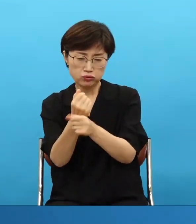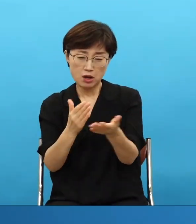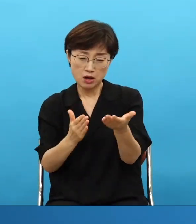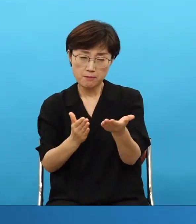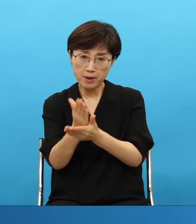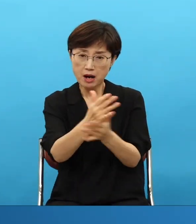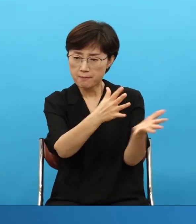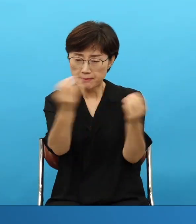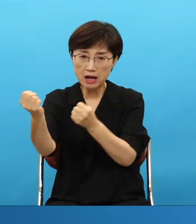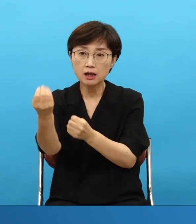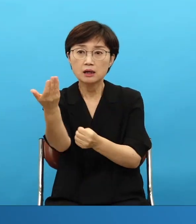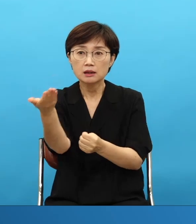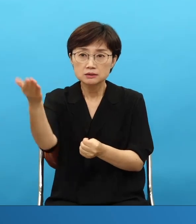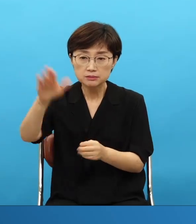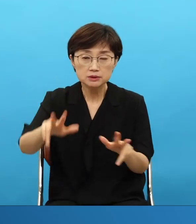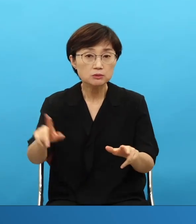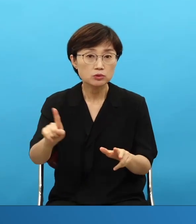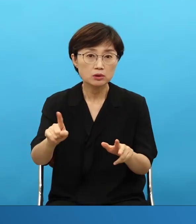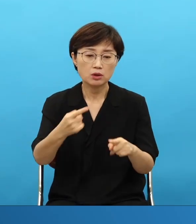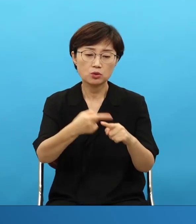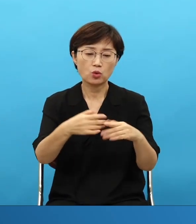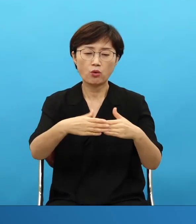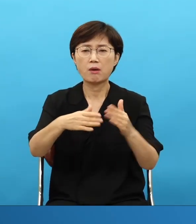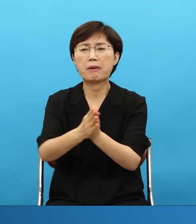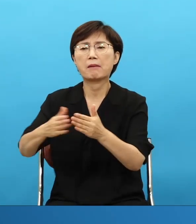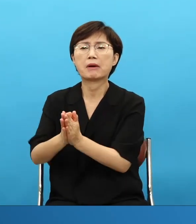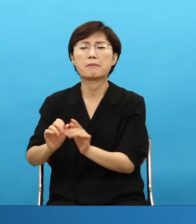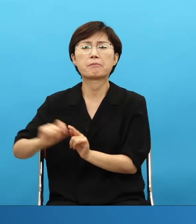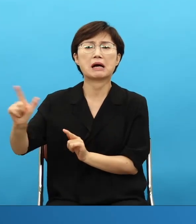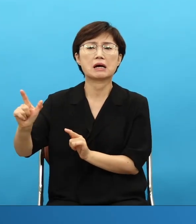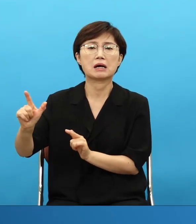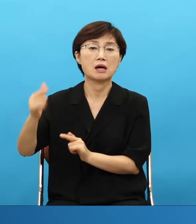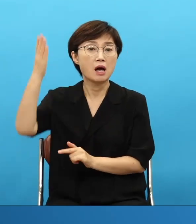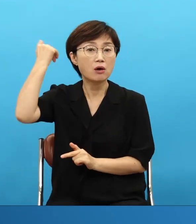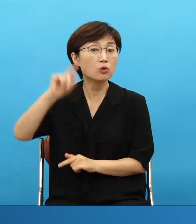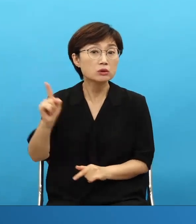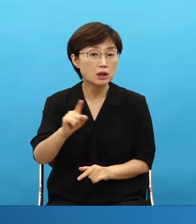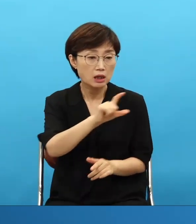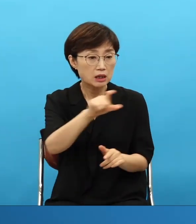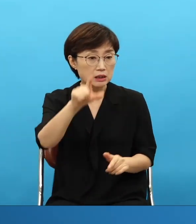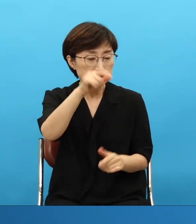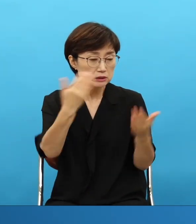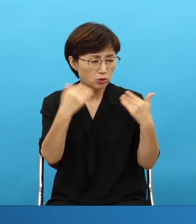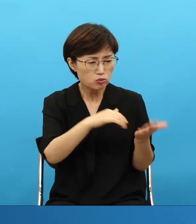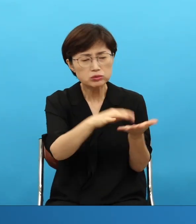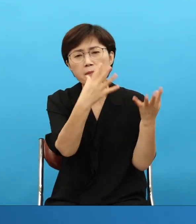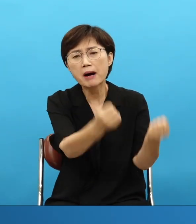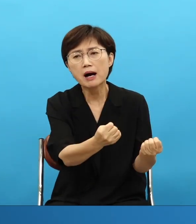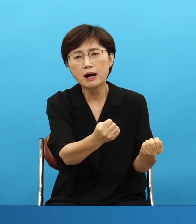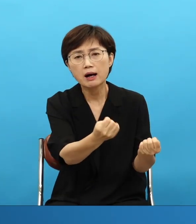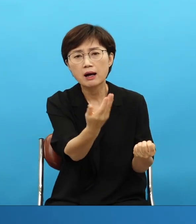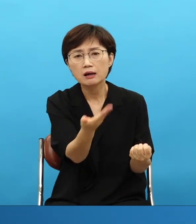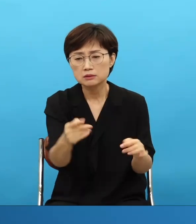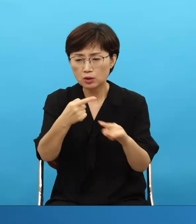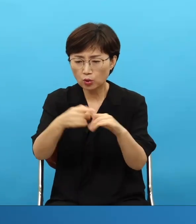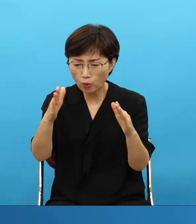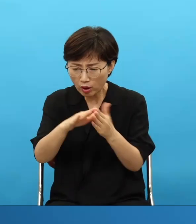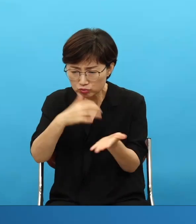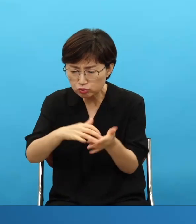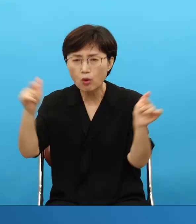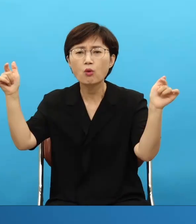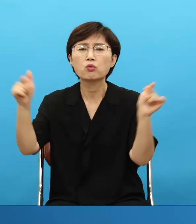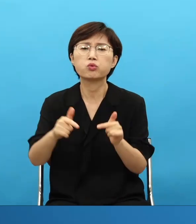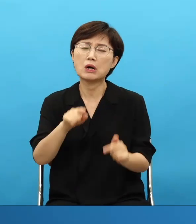한국에도 엄청나게 신학교 많습니다. 그런데 한국 교회도 줄기를 시작하고 있습니다. 저는 재앙이라고 봅니다. 그래서